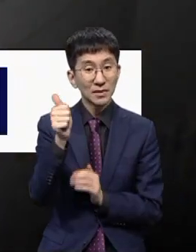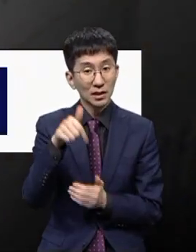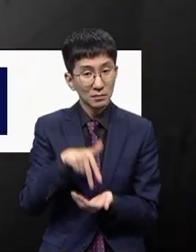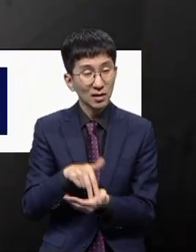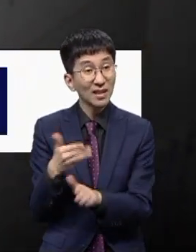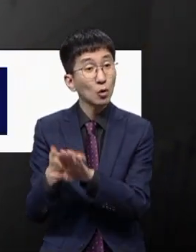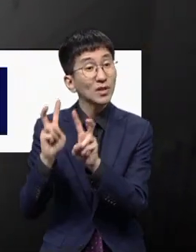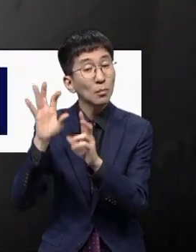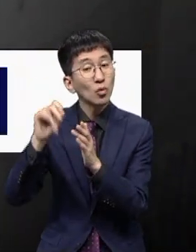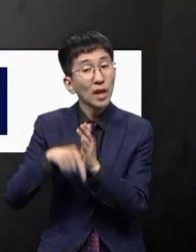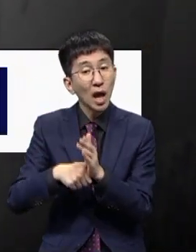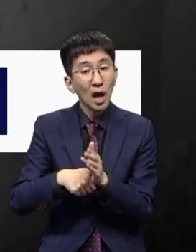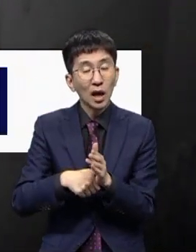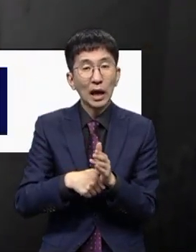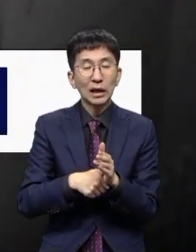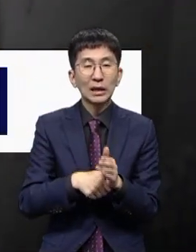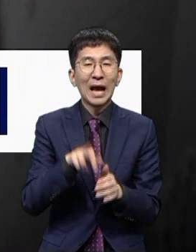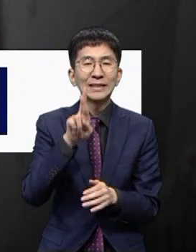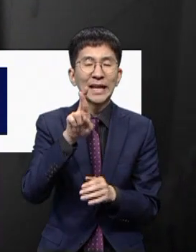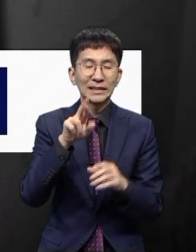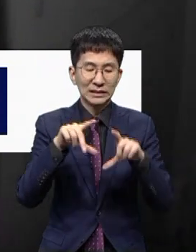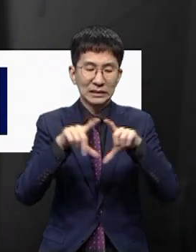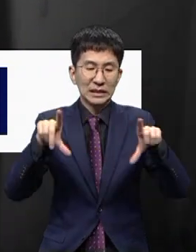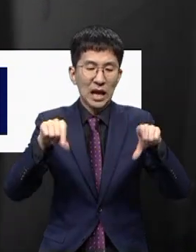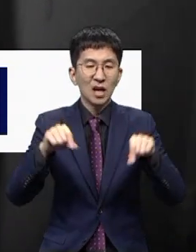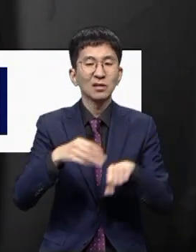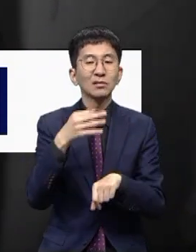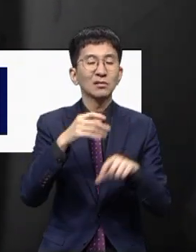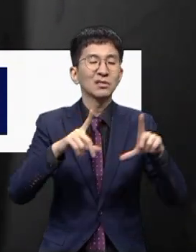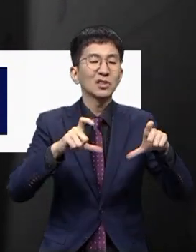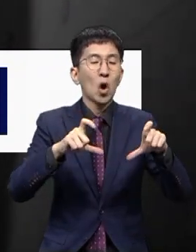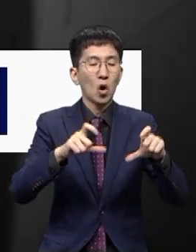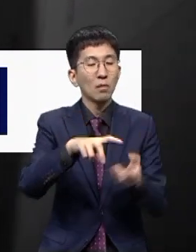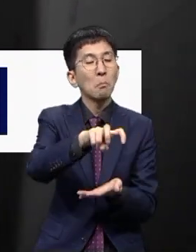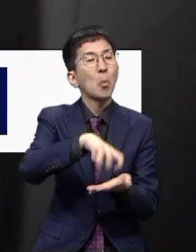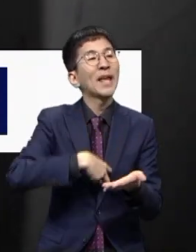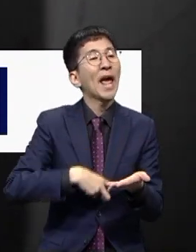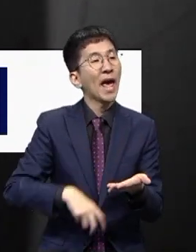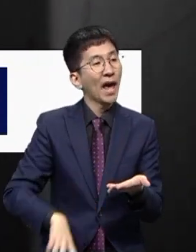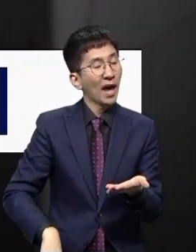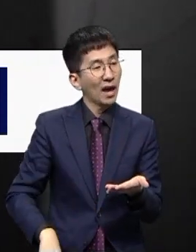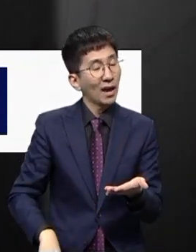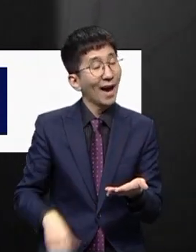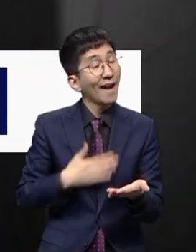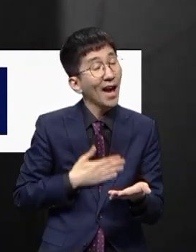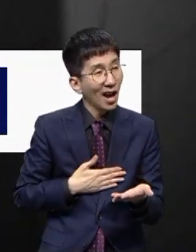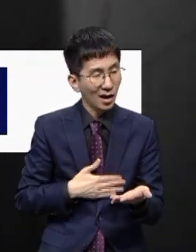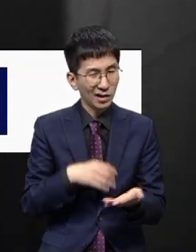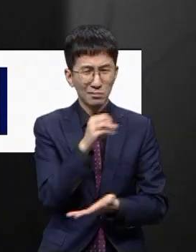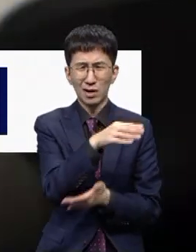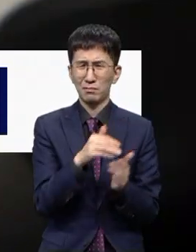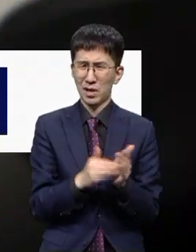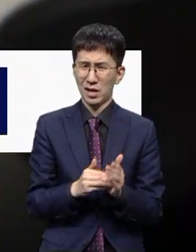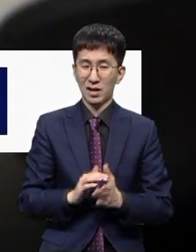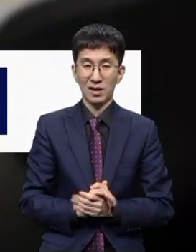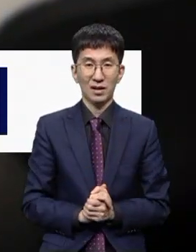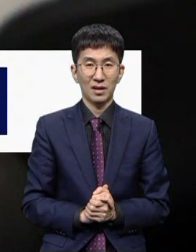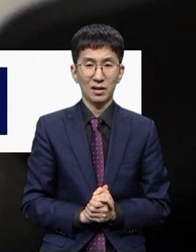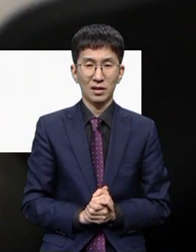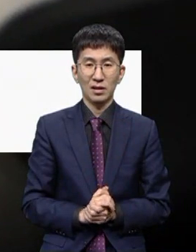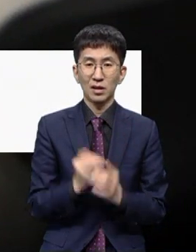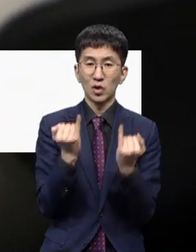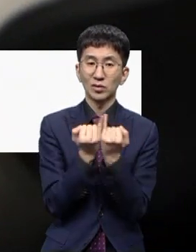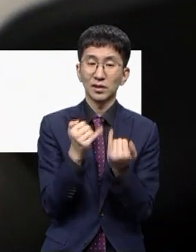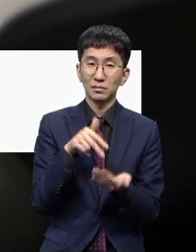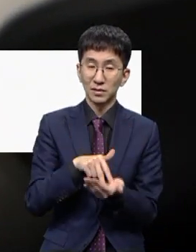회사에선 생리대를 사진으로 찍어서 보내기도 한다 는 이야기까지 꺼냈다고 a 씨는 주장했습니다 a 씨는